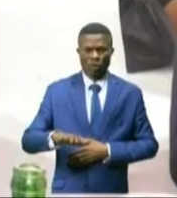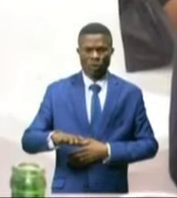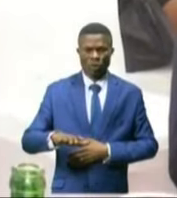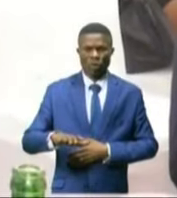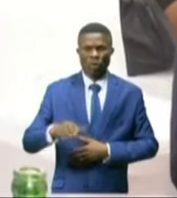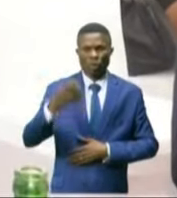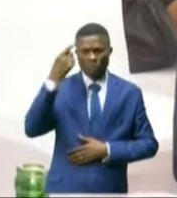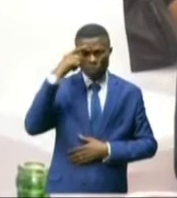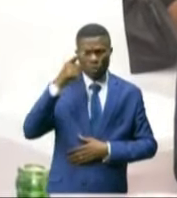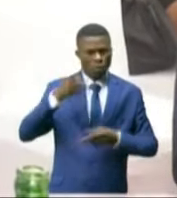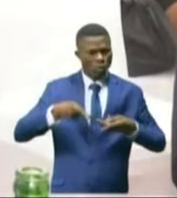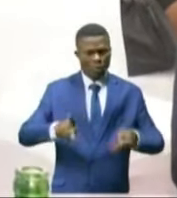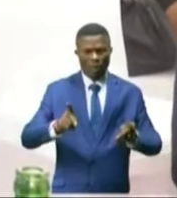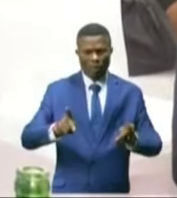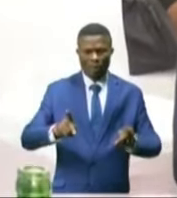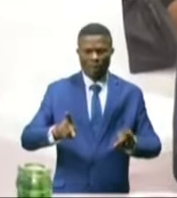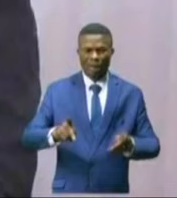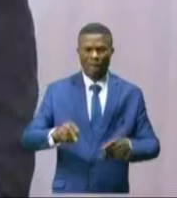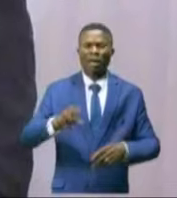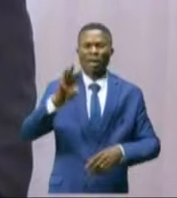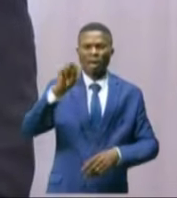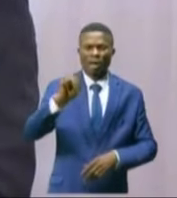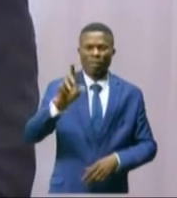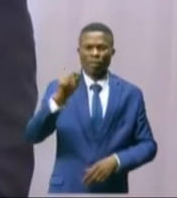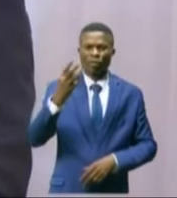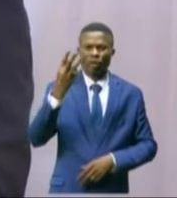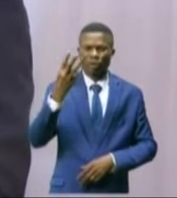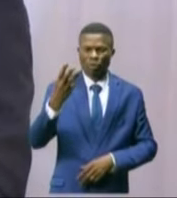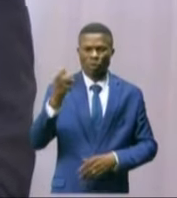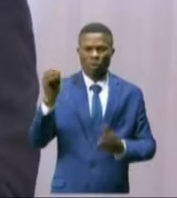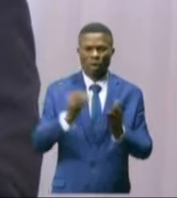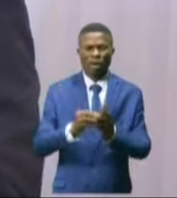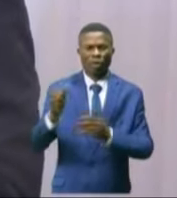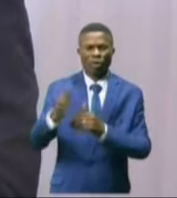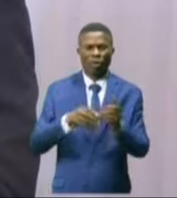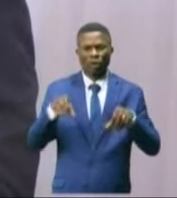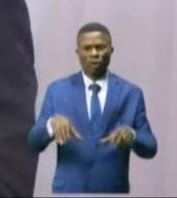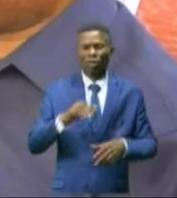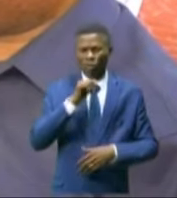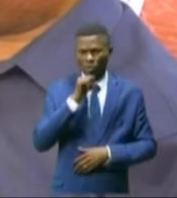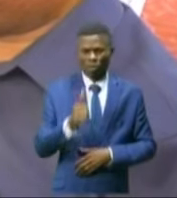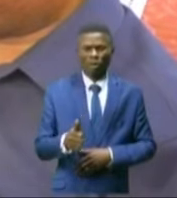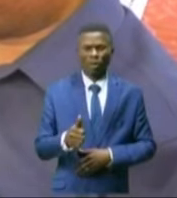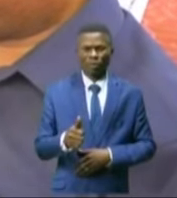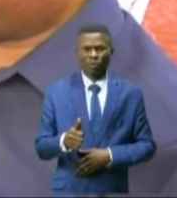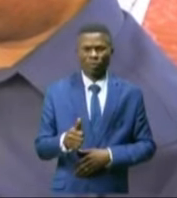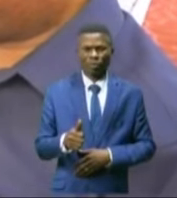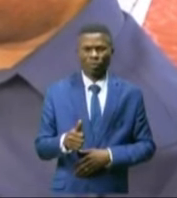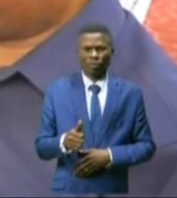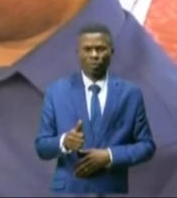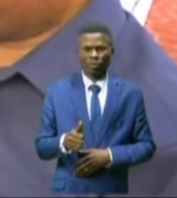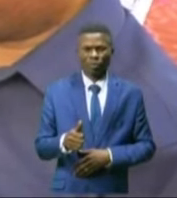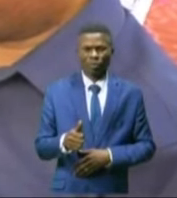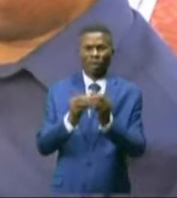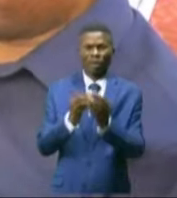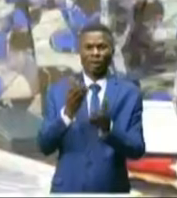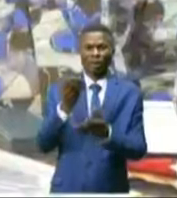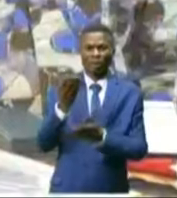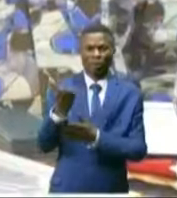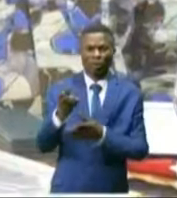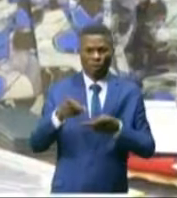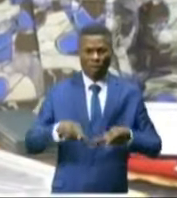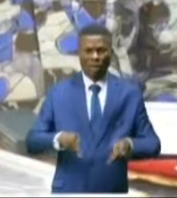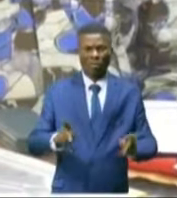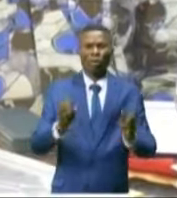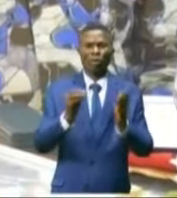et jour dans cette contrée meurtrie de notre pays. Et cette rencontre a